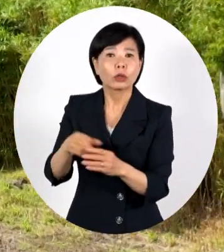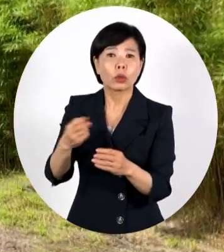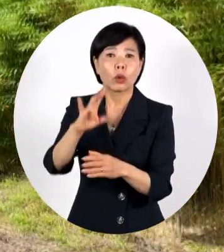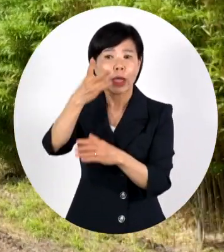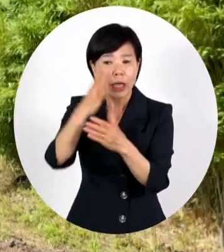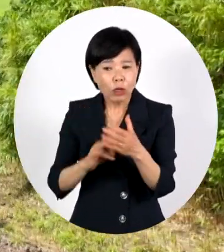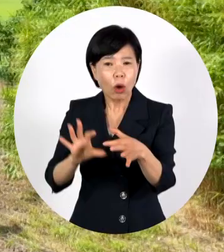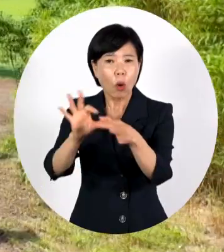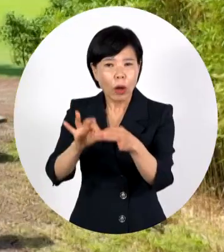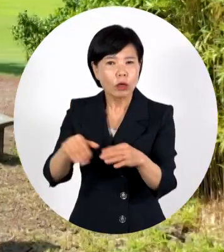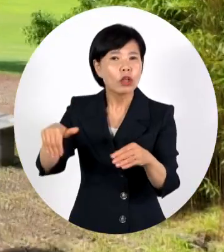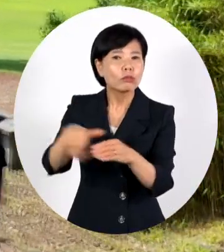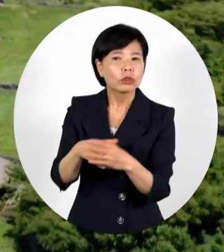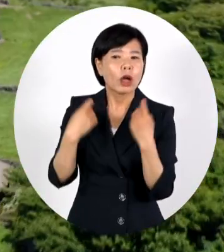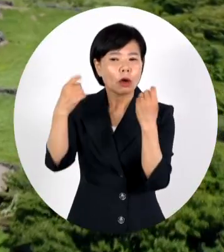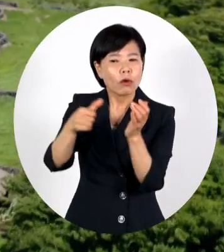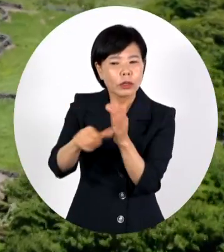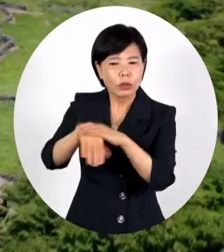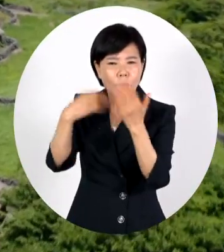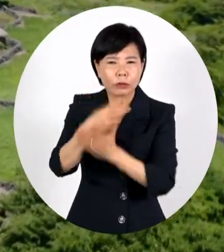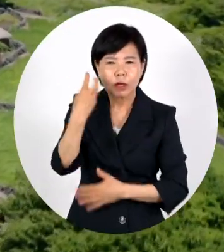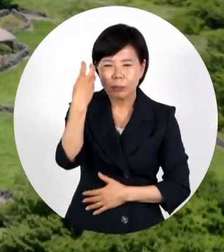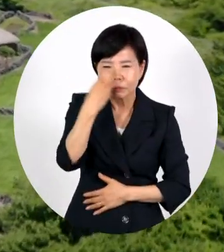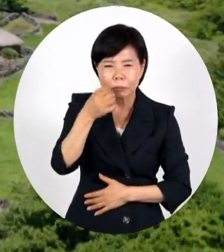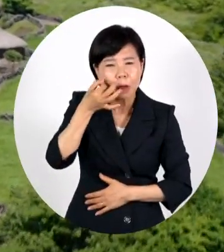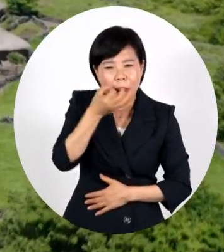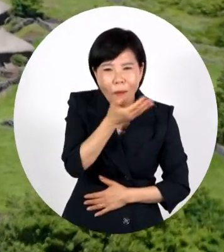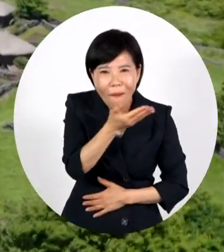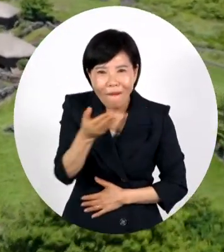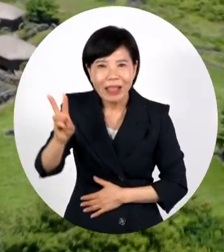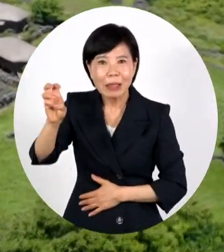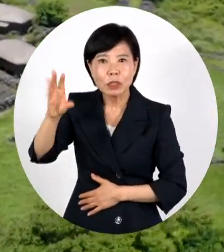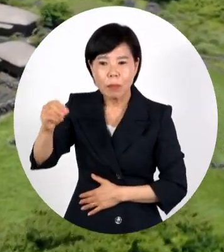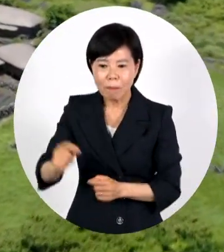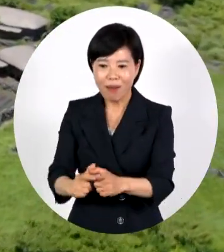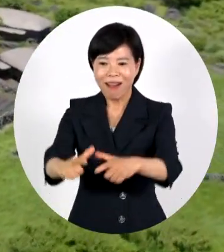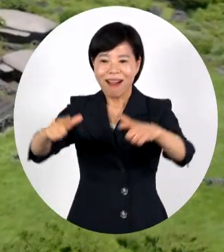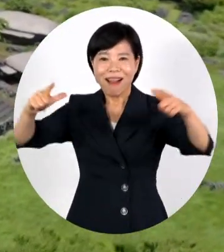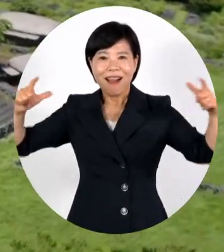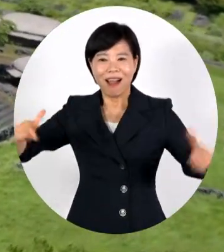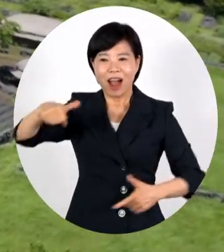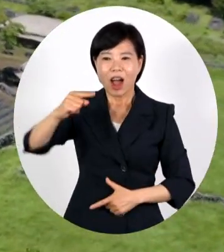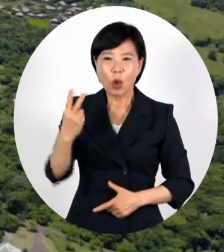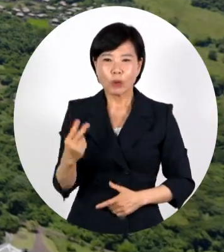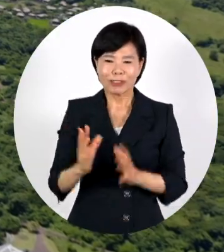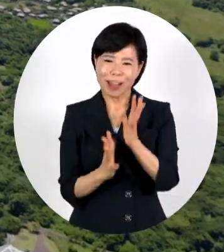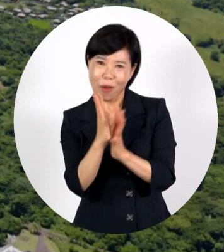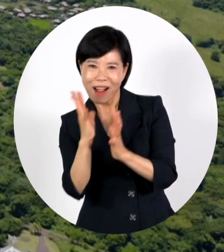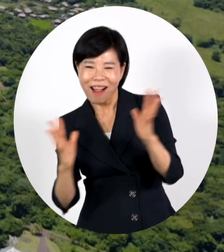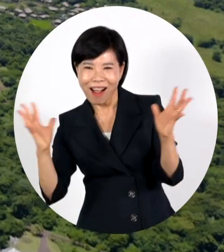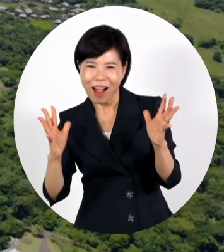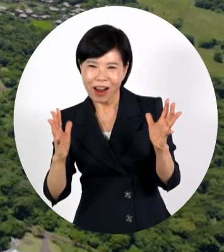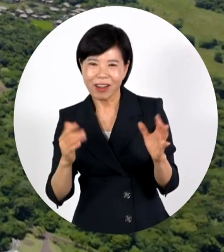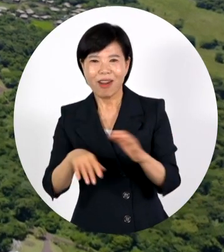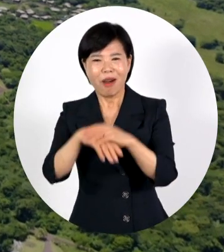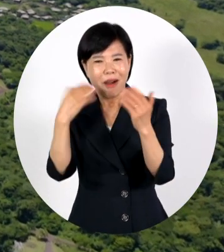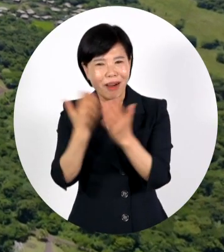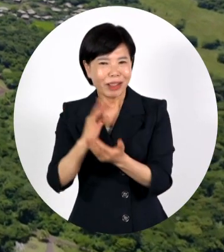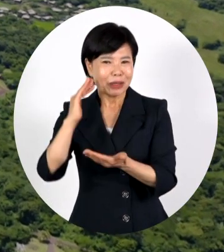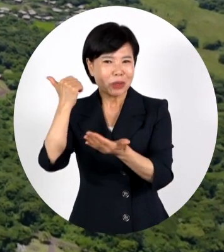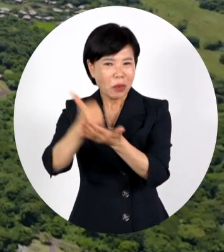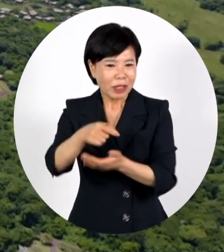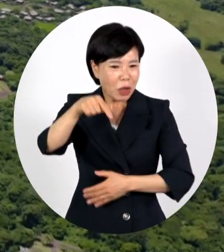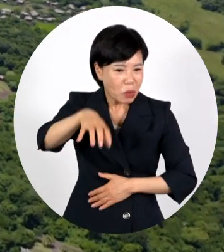해녀문화체험 등 제주만의 문화관광자원을 선보였는데요. 30만 평의 넓은 곳자왈 위에 펼쳐진 돌문화공원은 정상